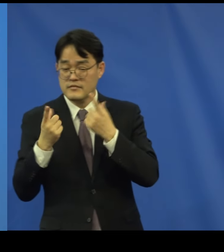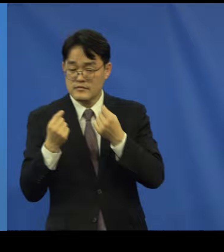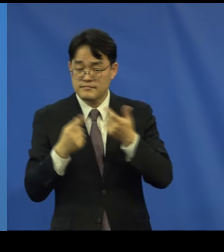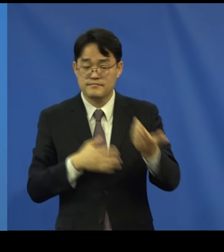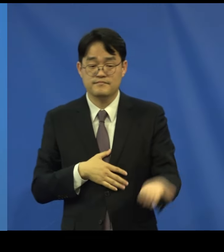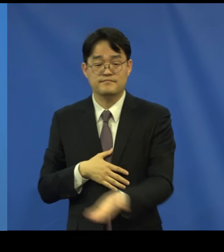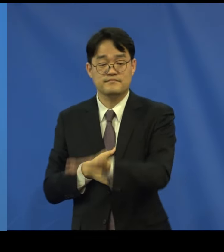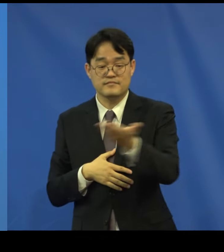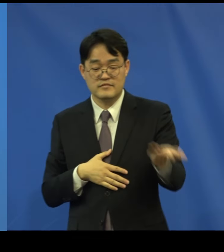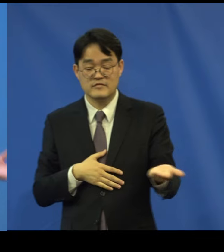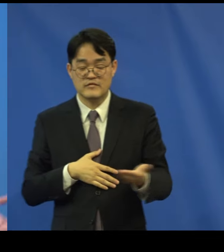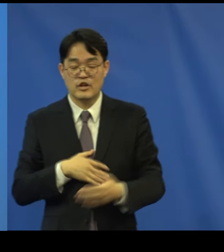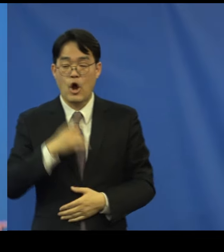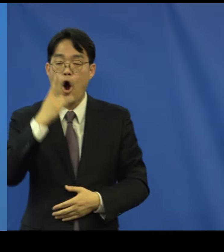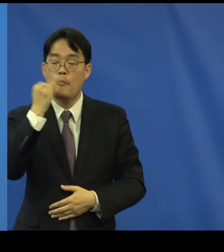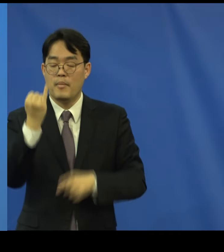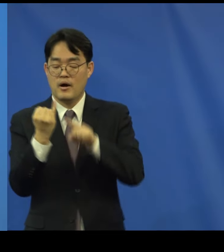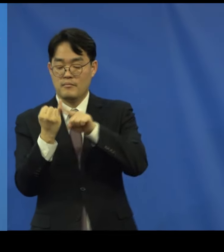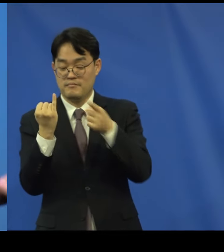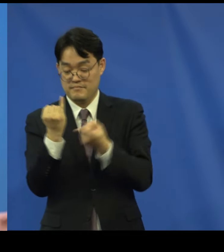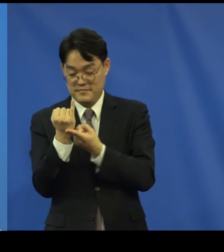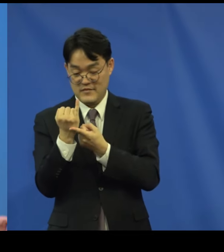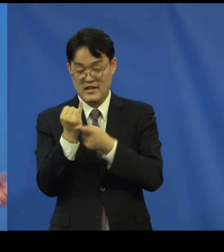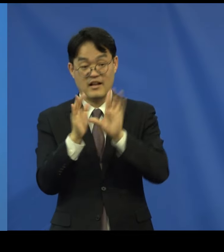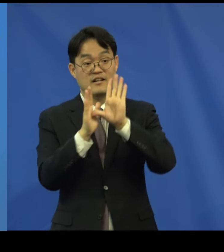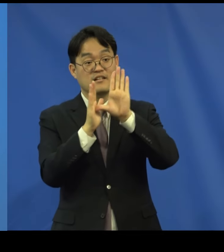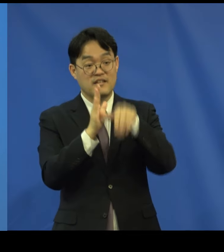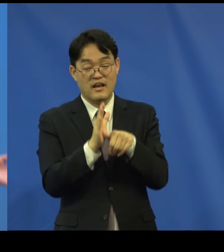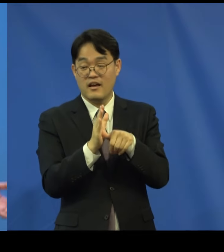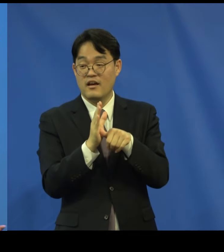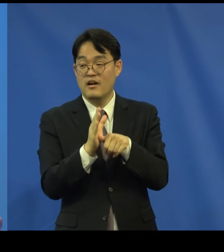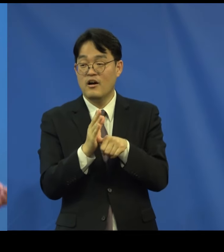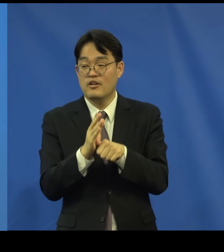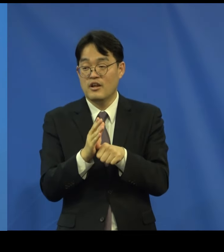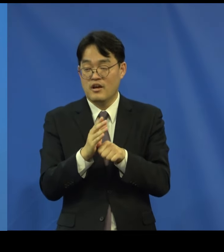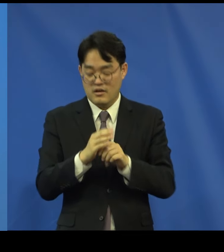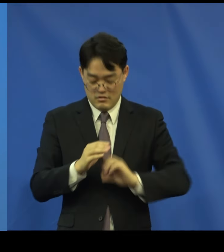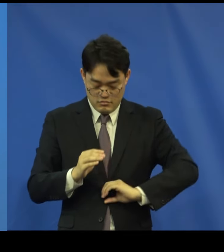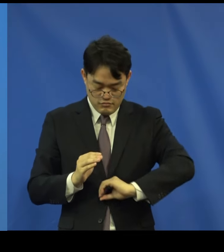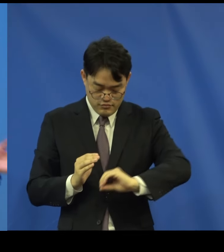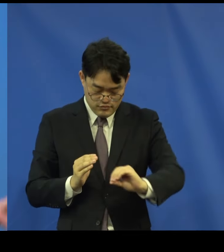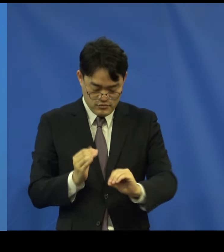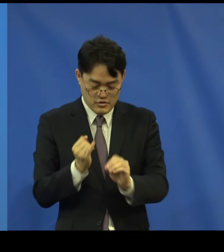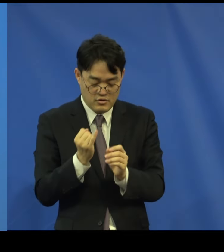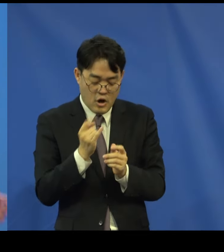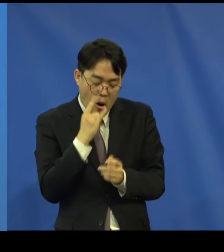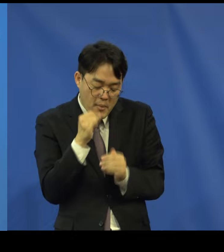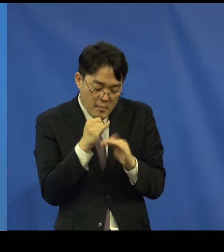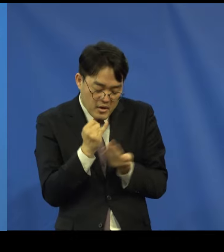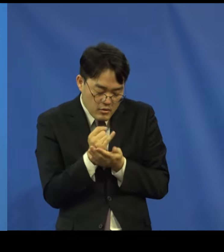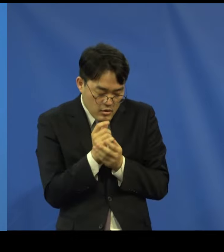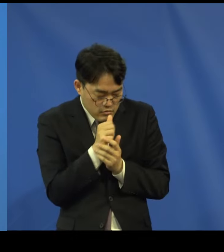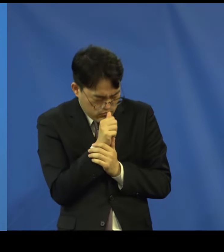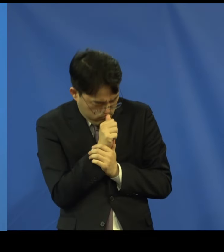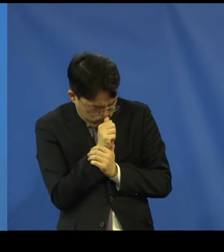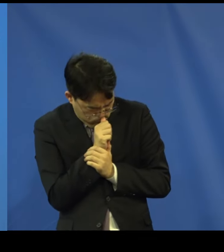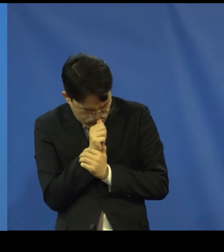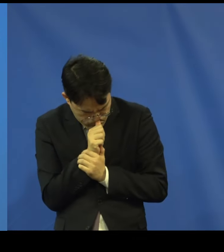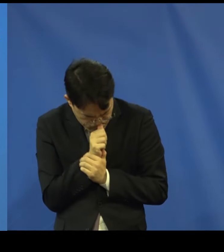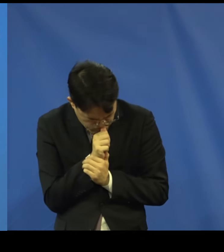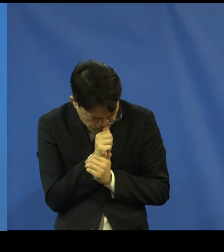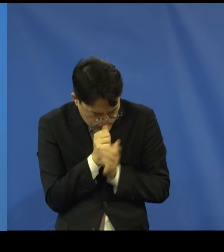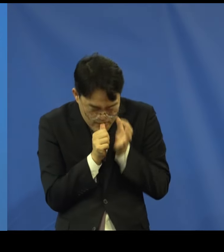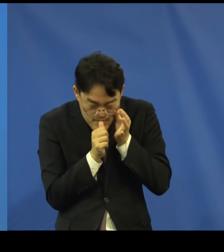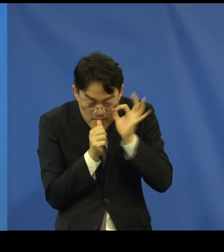뱃속에서 10개월 있을 때 어떻게 이렇게 광활한 넓은 세계, 이 지구가 있다는 사실, 이렇게 어마어마한 이